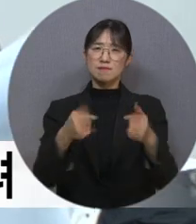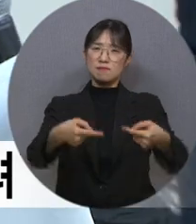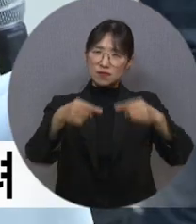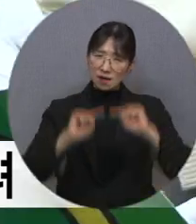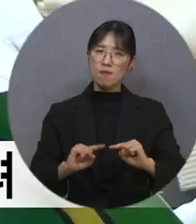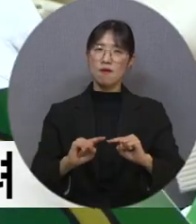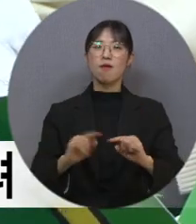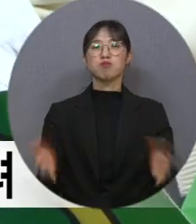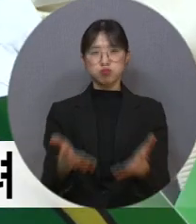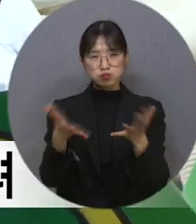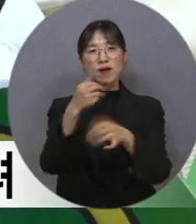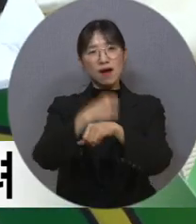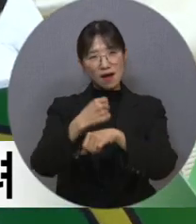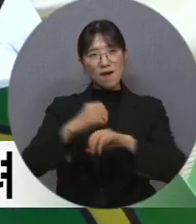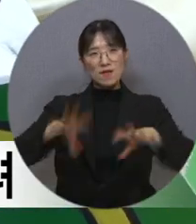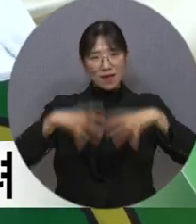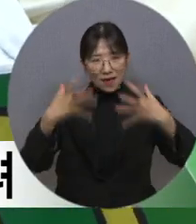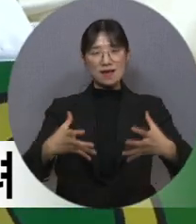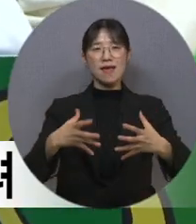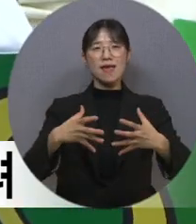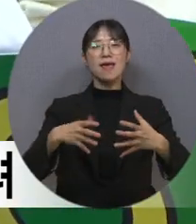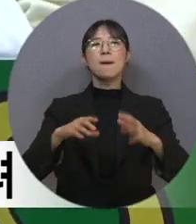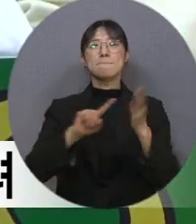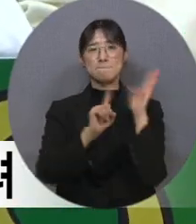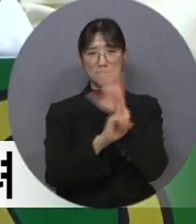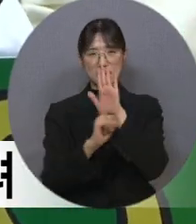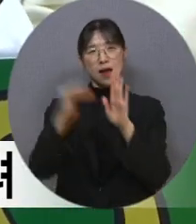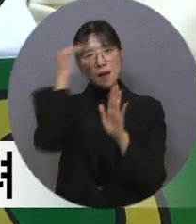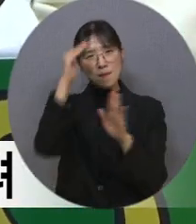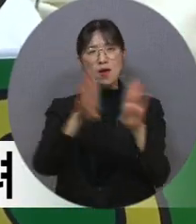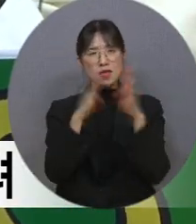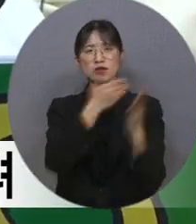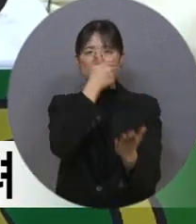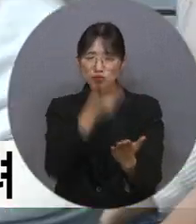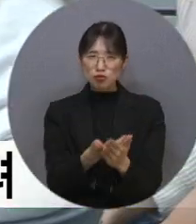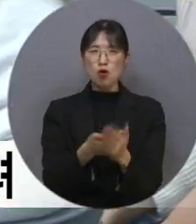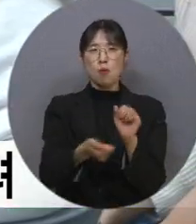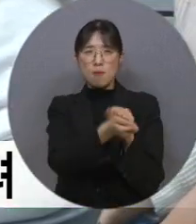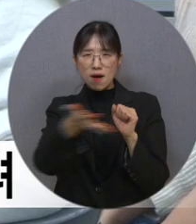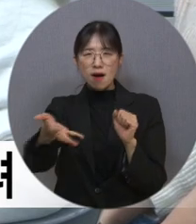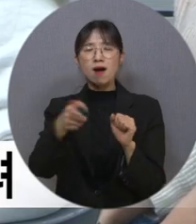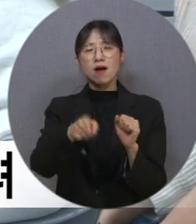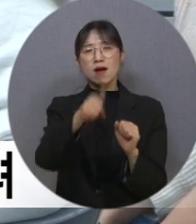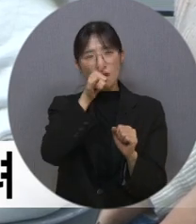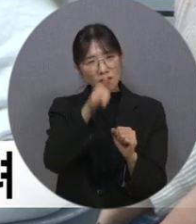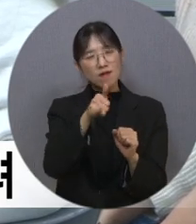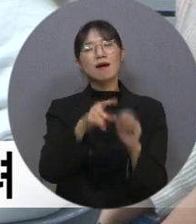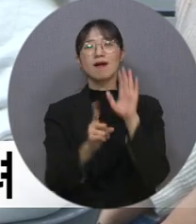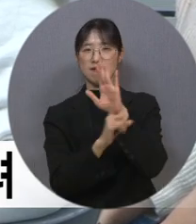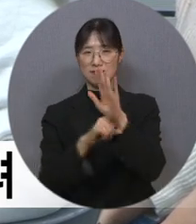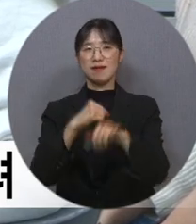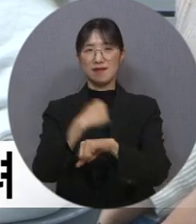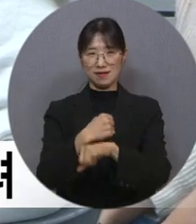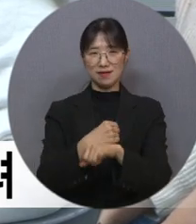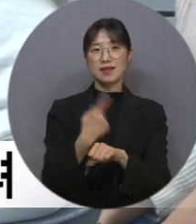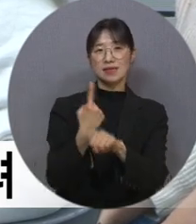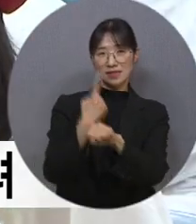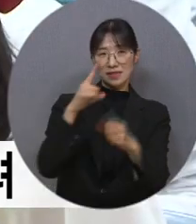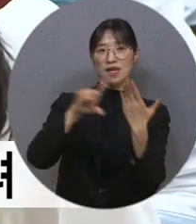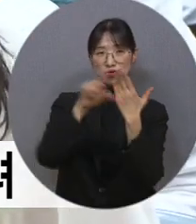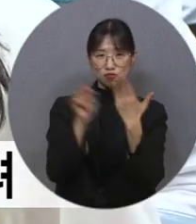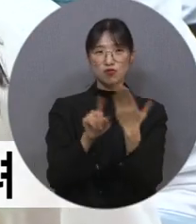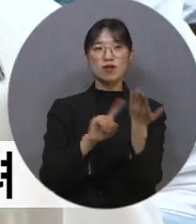불러일으키고 세계박람회 개최의 중요성과 파급효과 등을 알리기 위해 마련된 시민 참여 행사로 지난해 9월